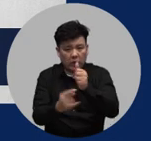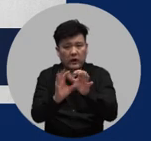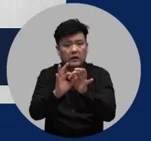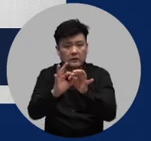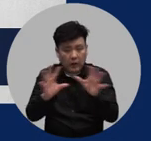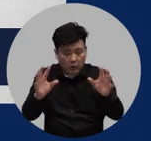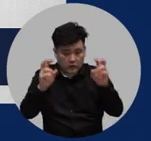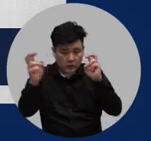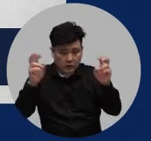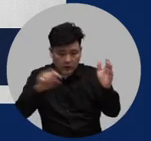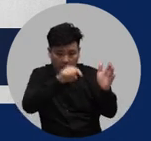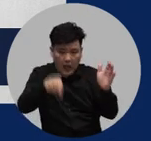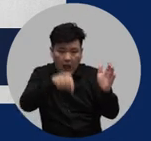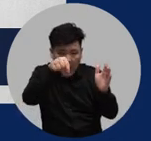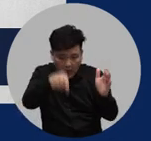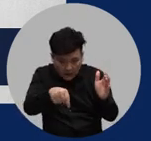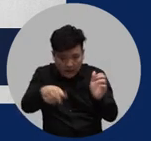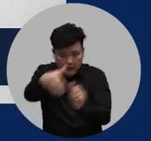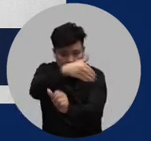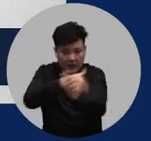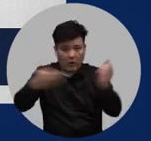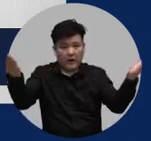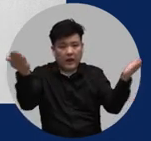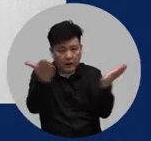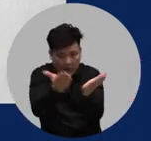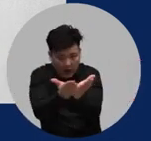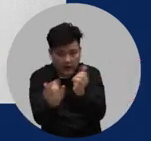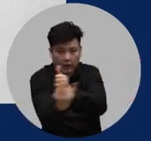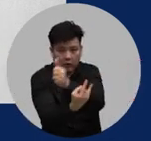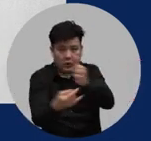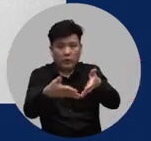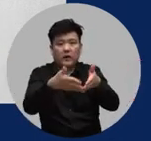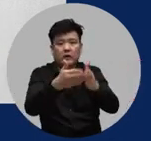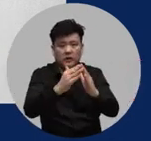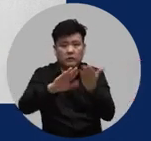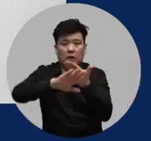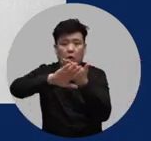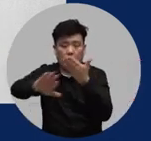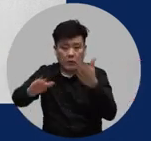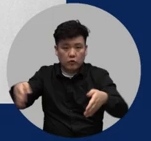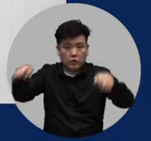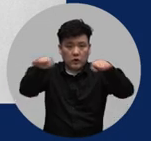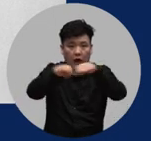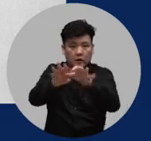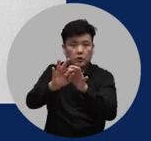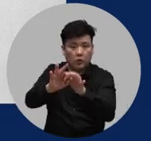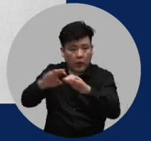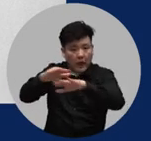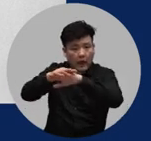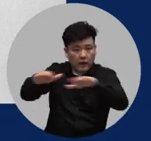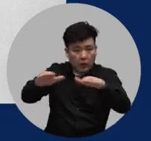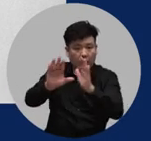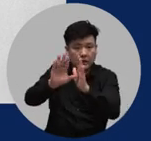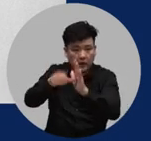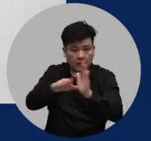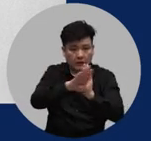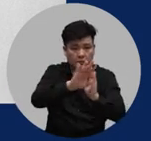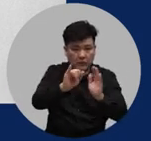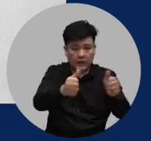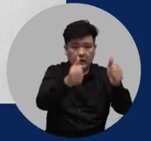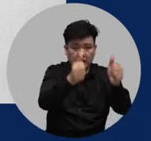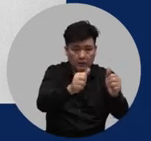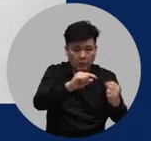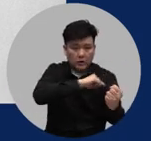사업장의 상황과 사규에 맞는 기구를 마련합니다. 외부 기관을 통해 해결할 경우에는 비사법적